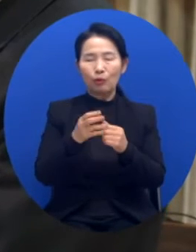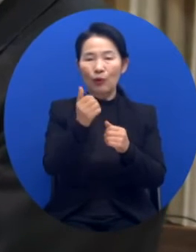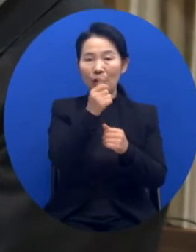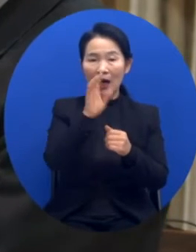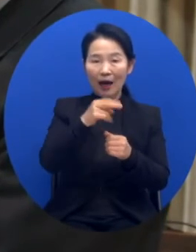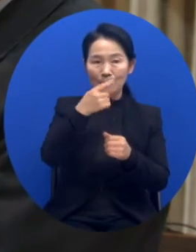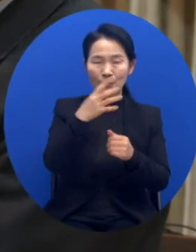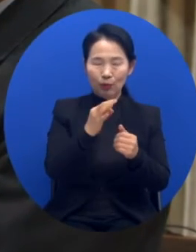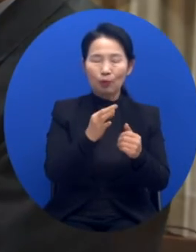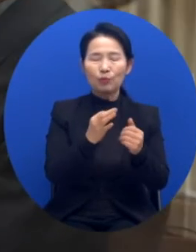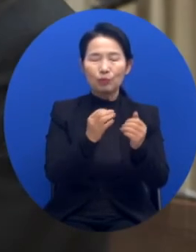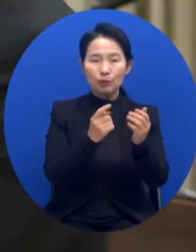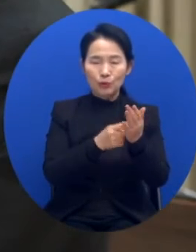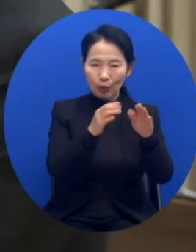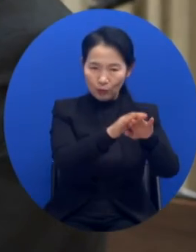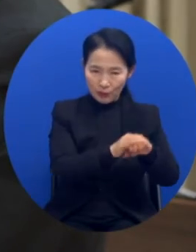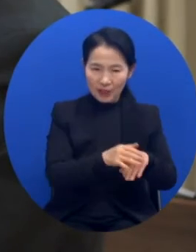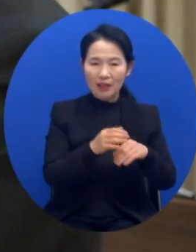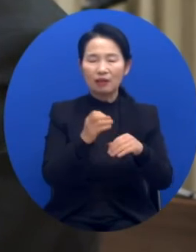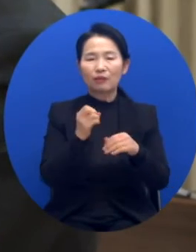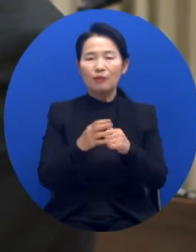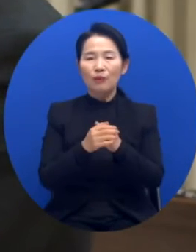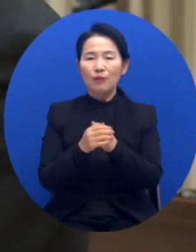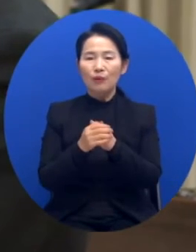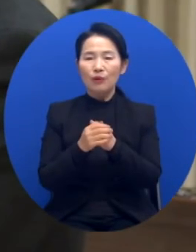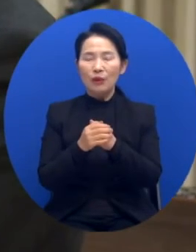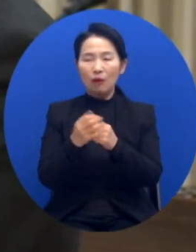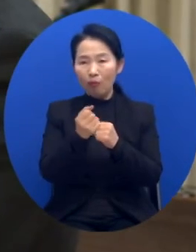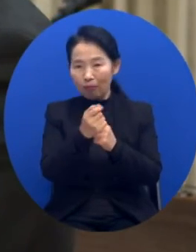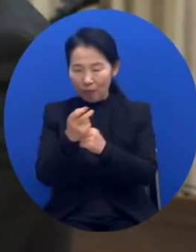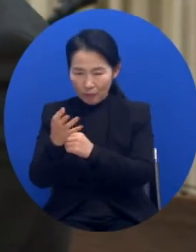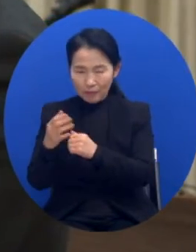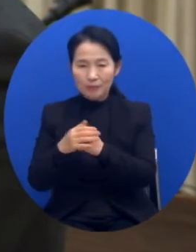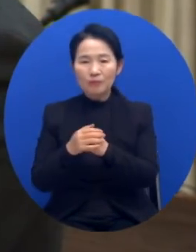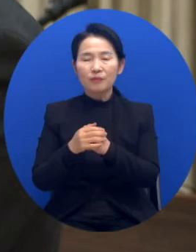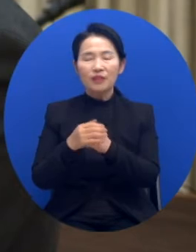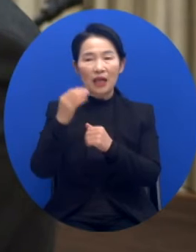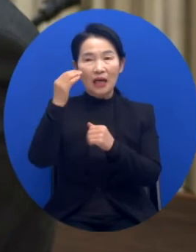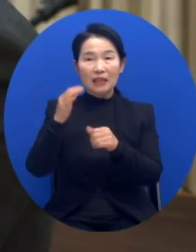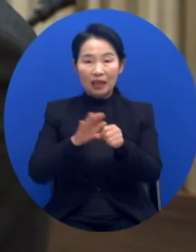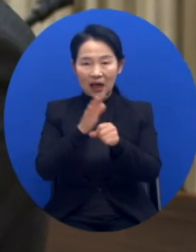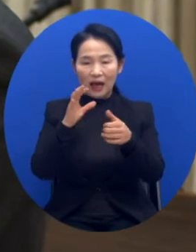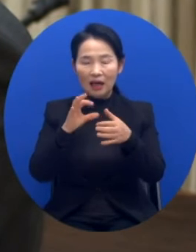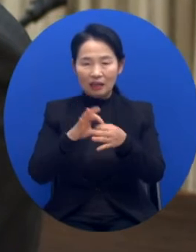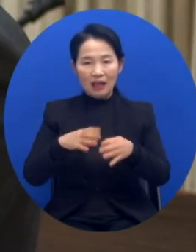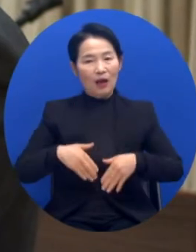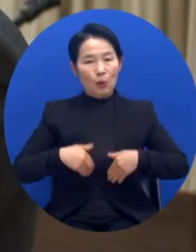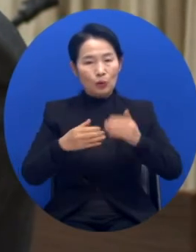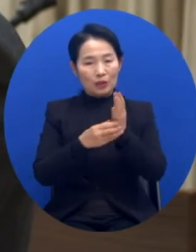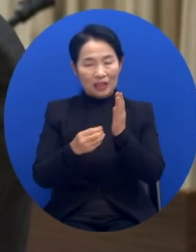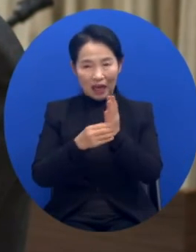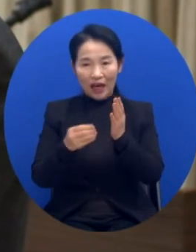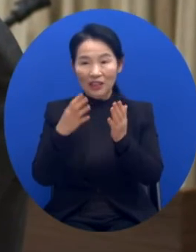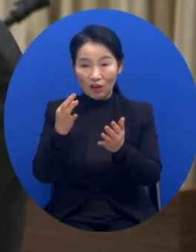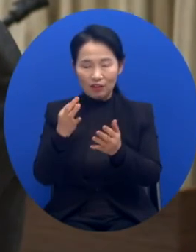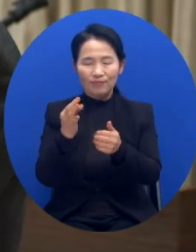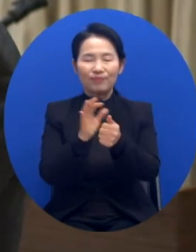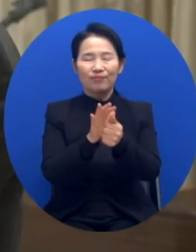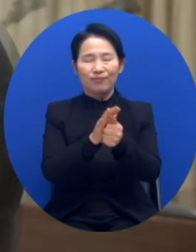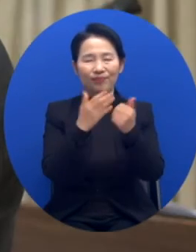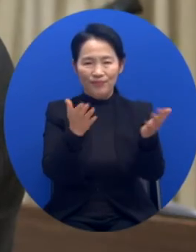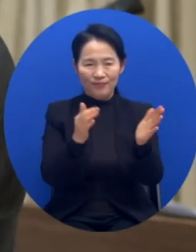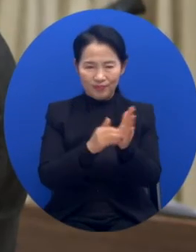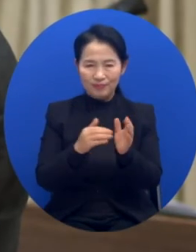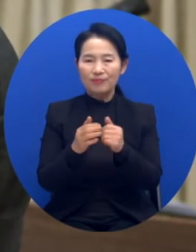장으로 기독교대한하나님의성회 고서 콴 군선교 위원장이 사랑의 운 차 성금을 전달했습니다 군선교 맨 앞에는